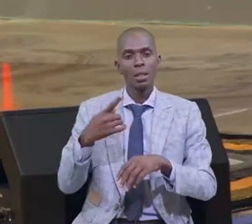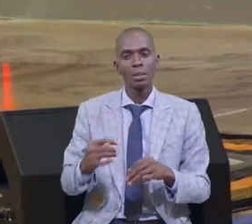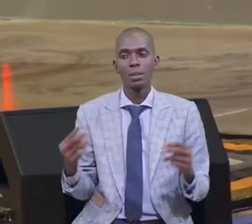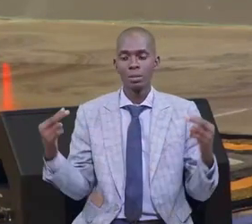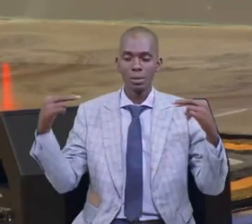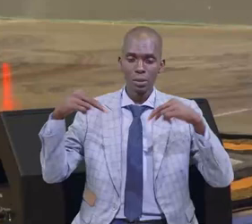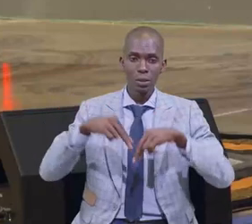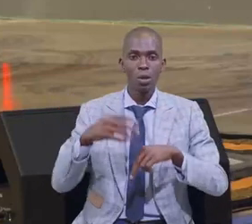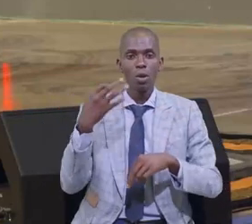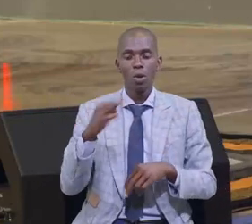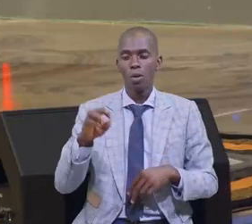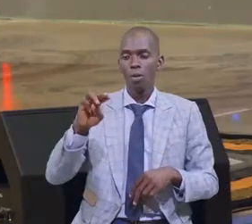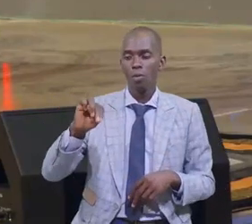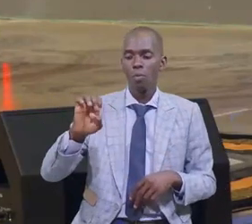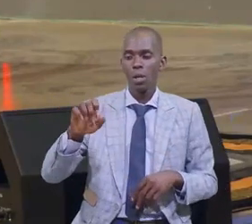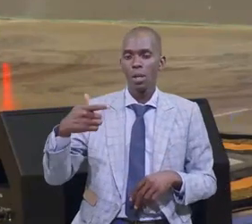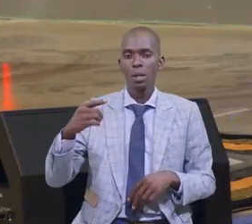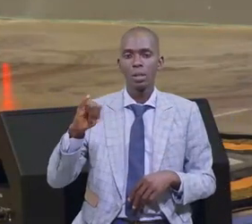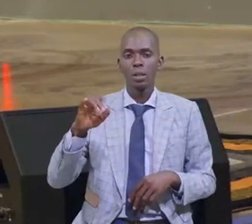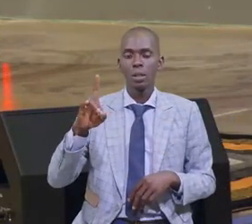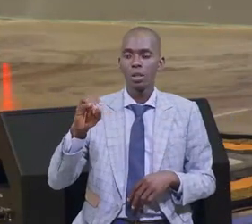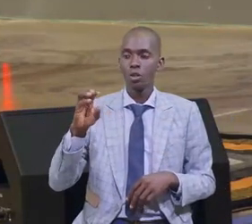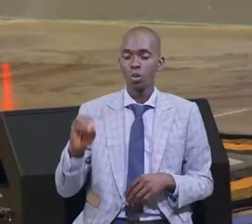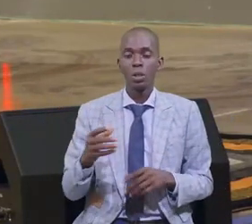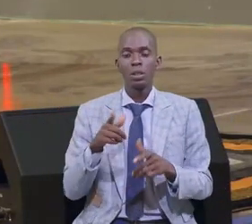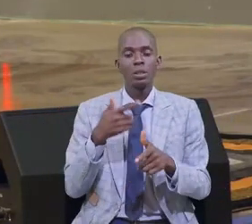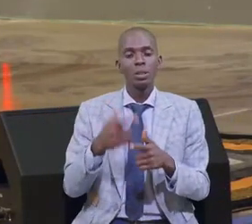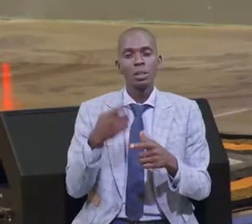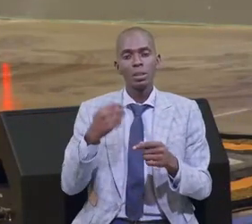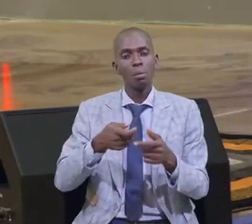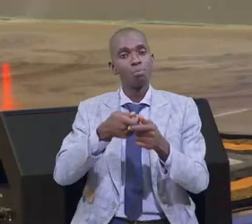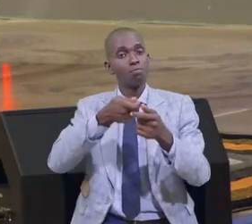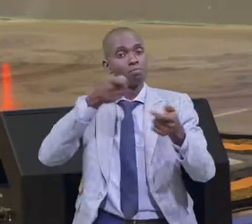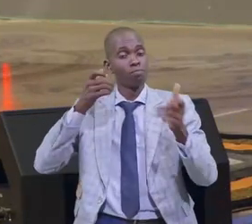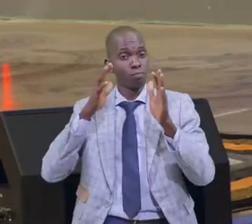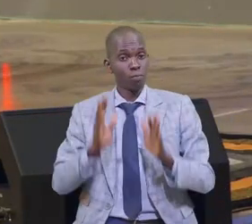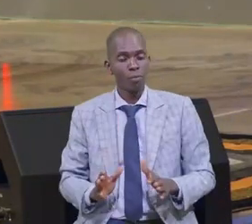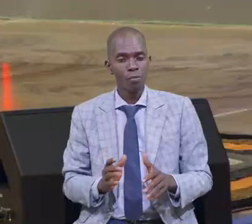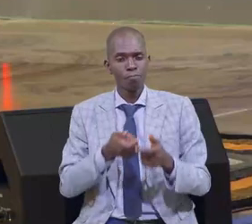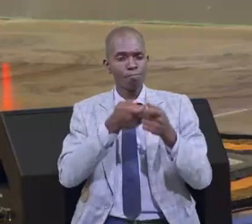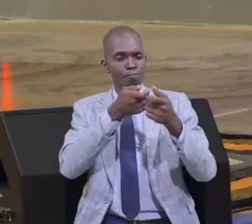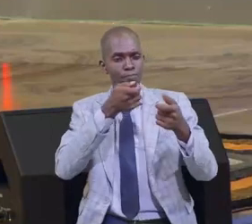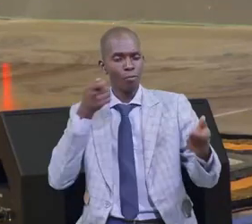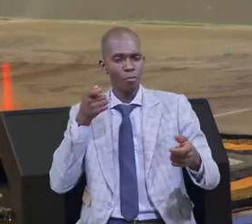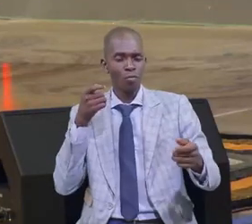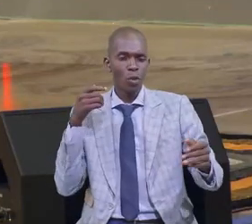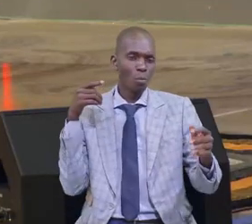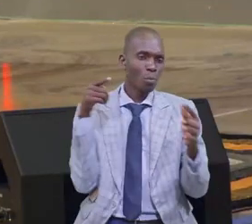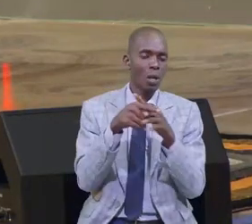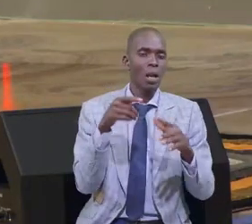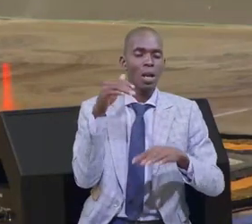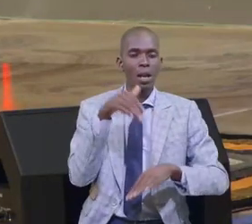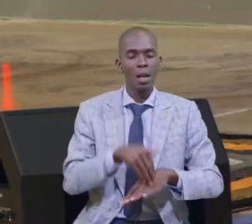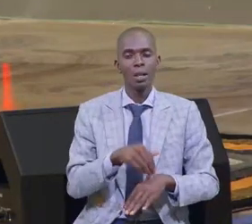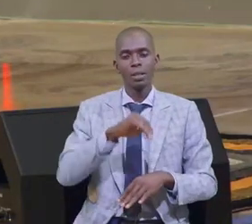Les archers tirèrent sur le roi Josias. Et le roi dit à ses